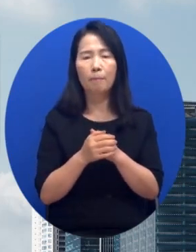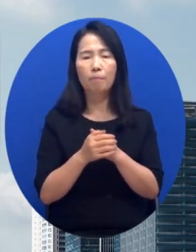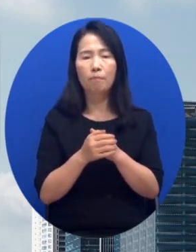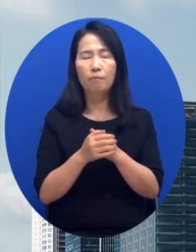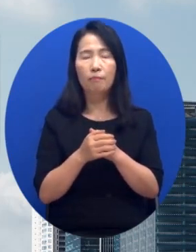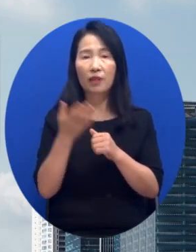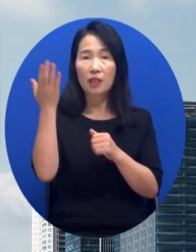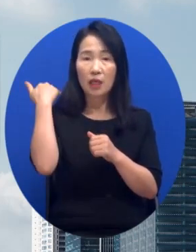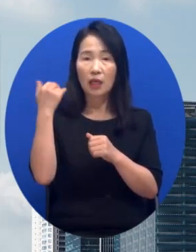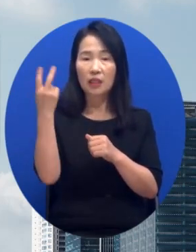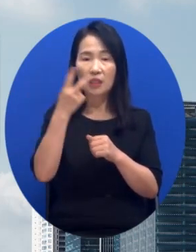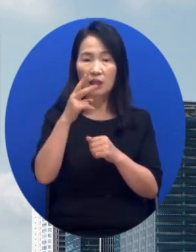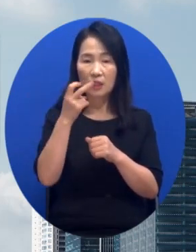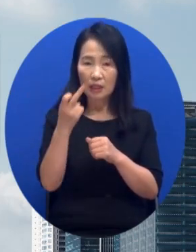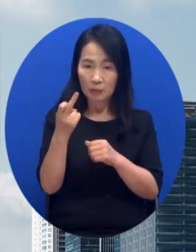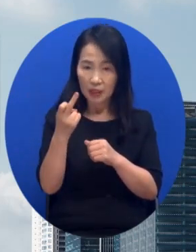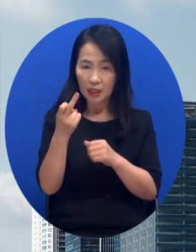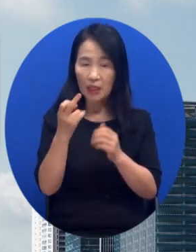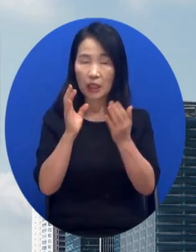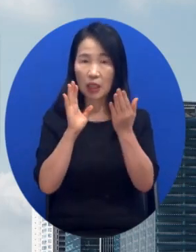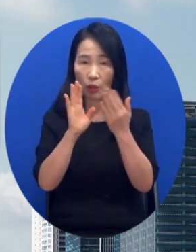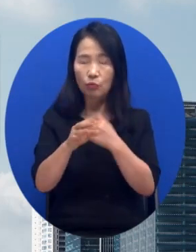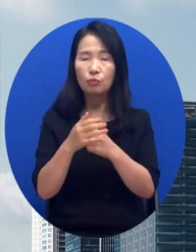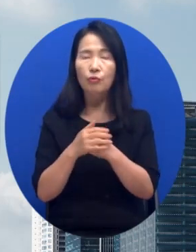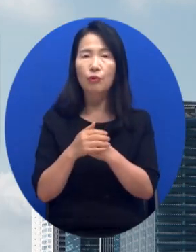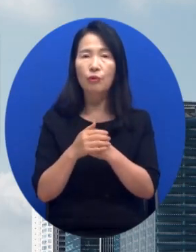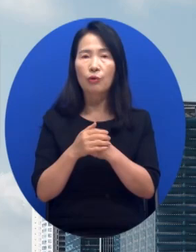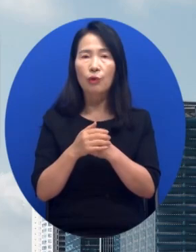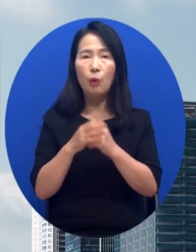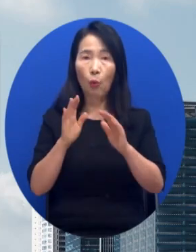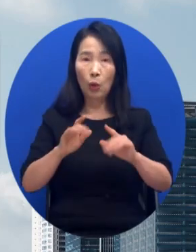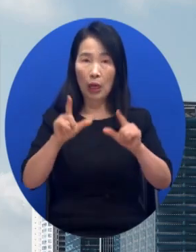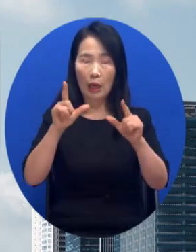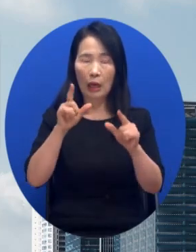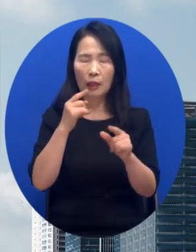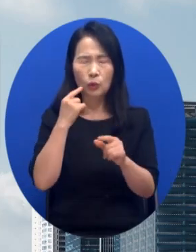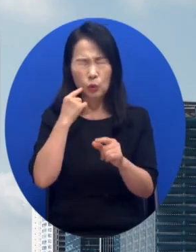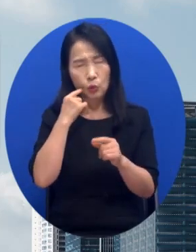지난 2012년 이후 가장 강력한 한파가 올 수 있다는 전망이 나왔습니다.